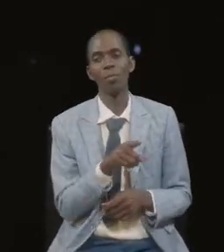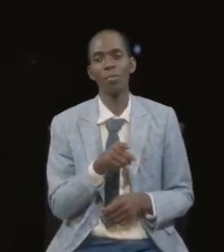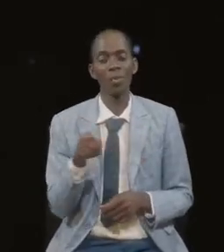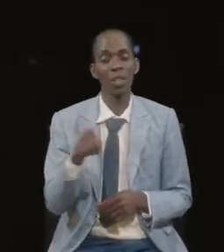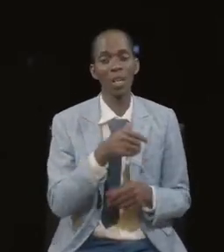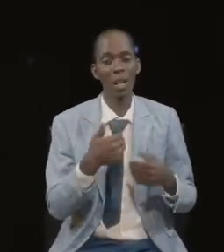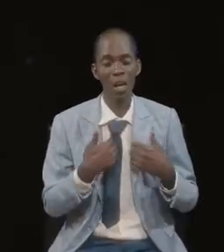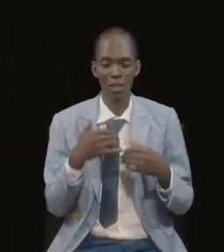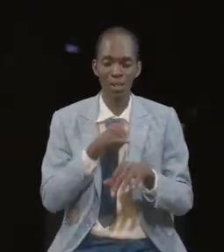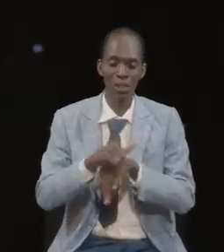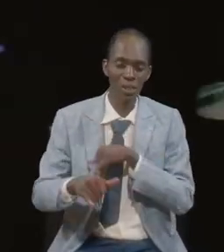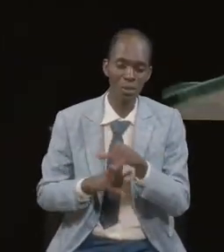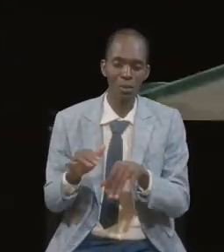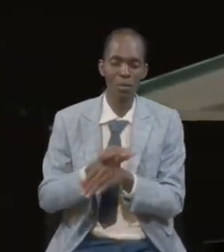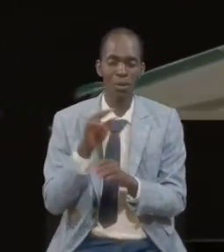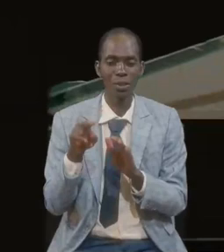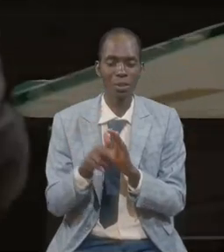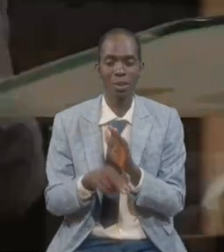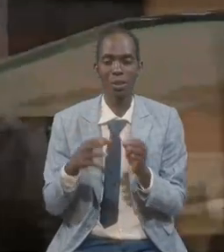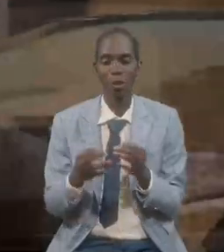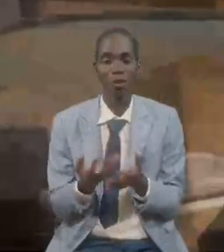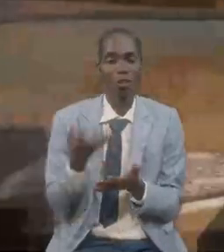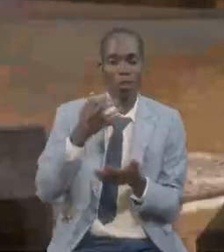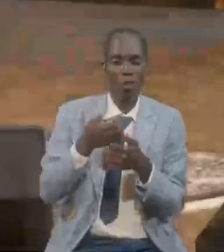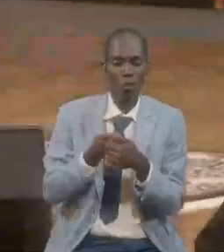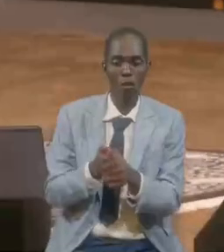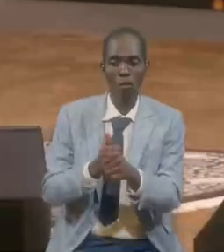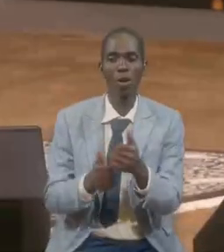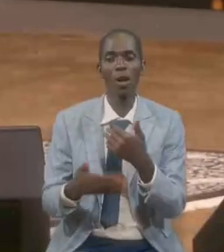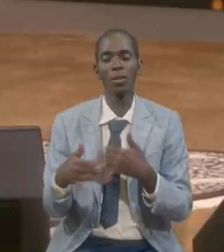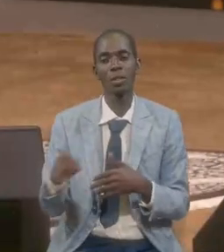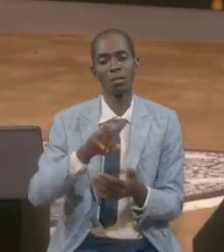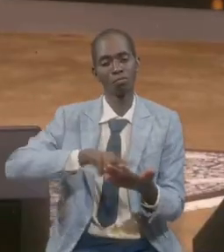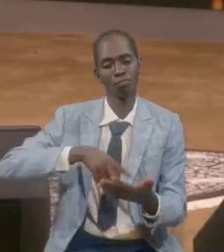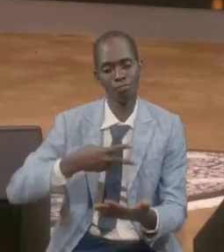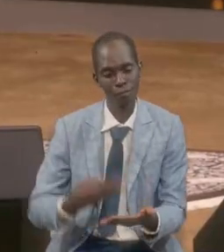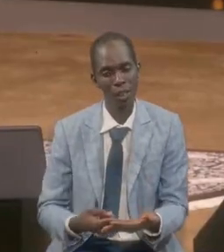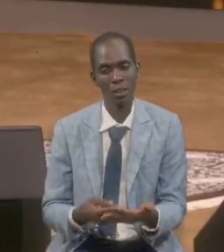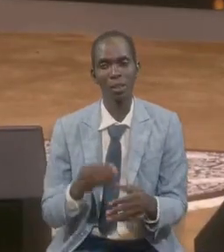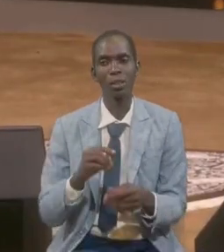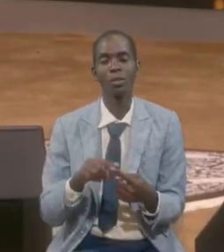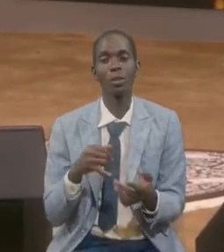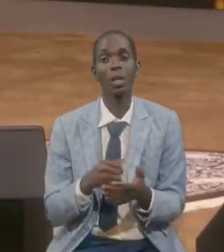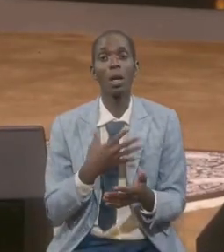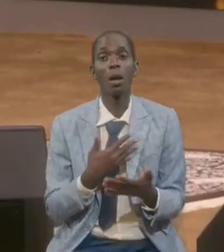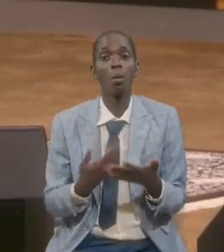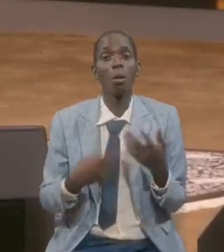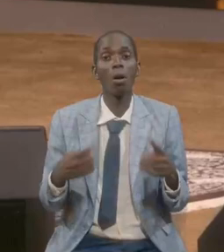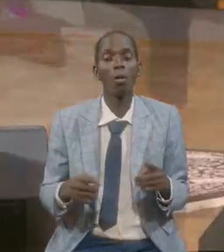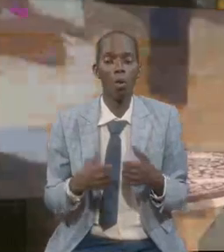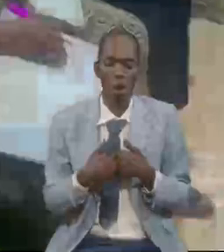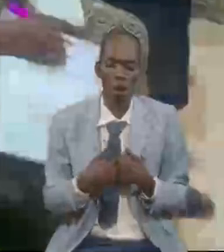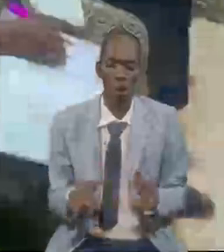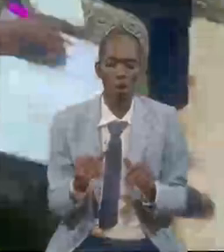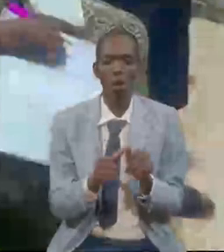les séductions des richesses qui les accompagnent. Alors, ils s'y plongent et ils vont